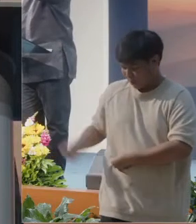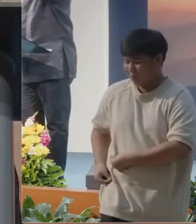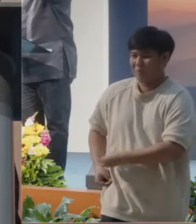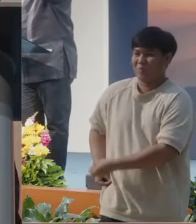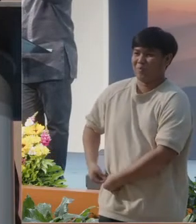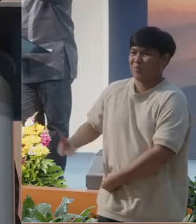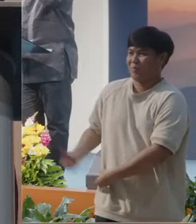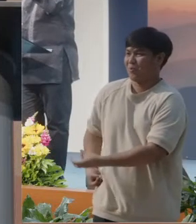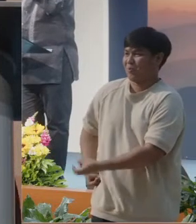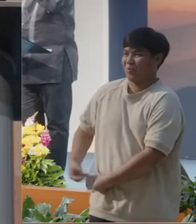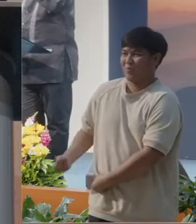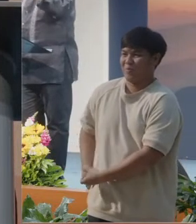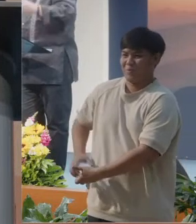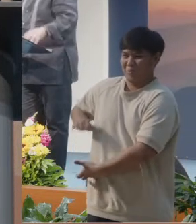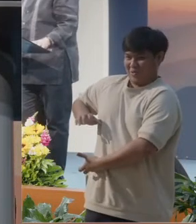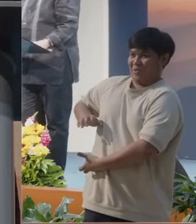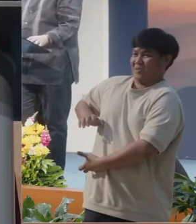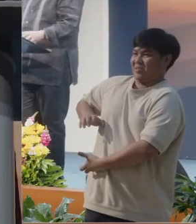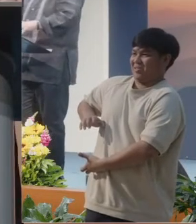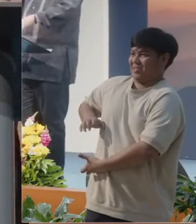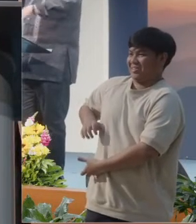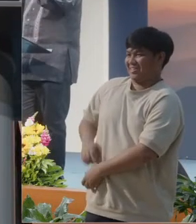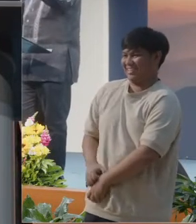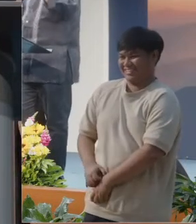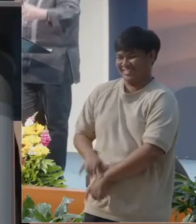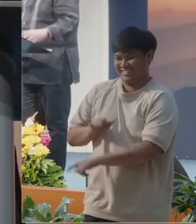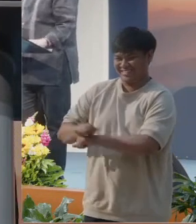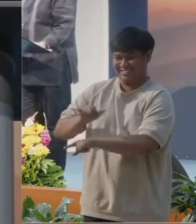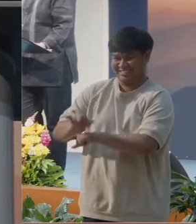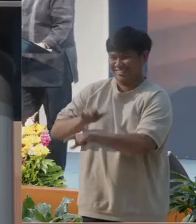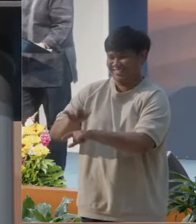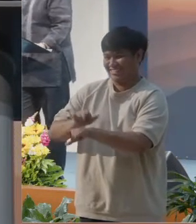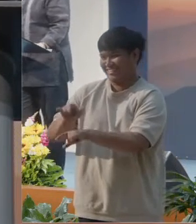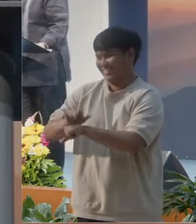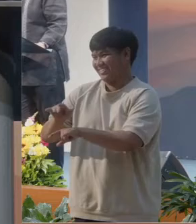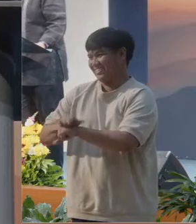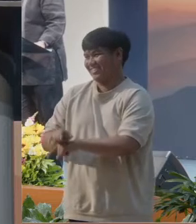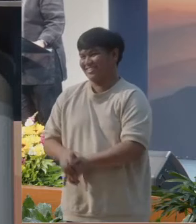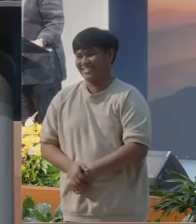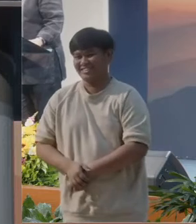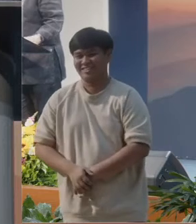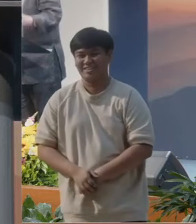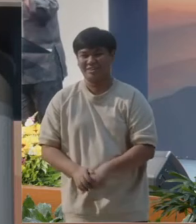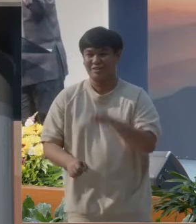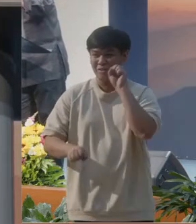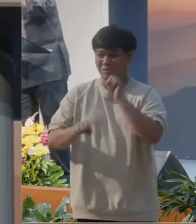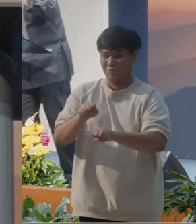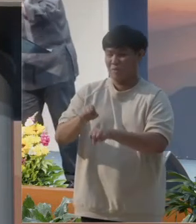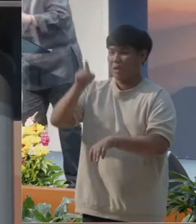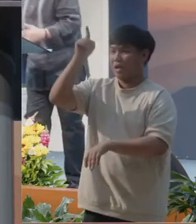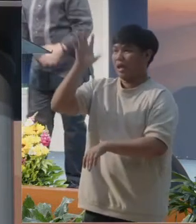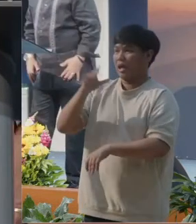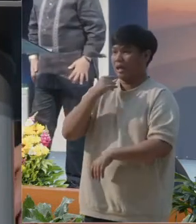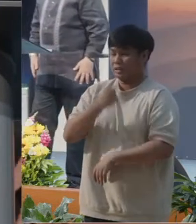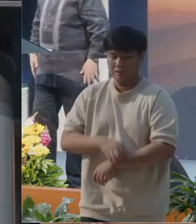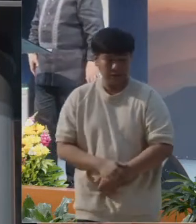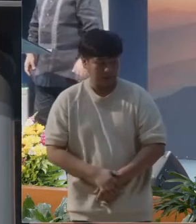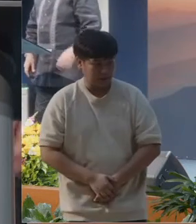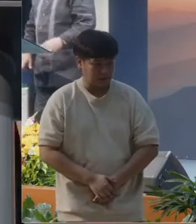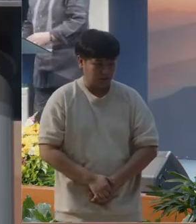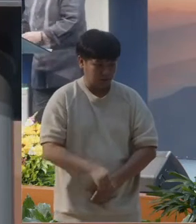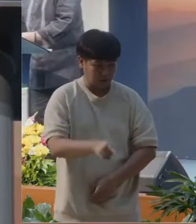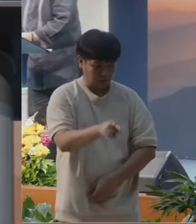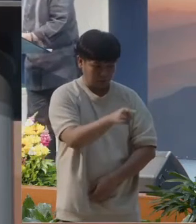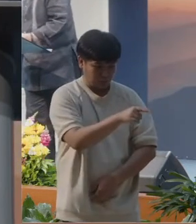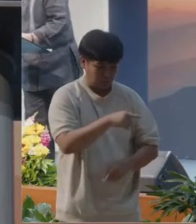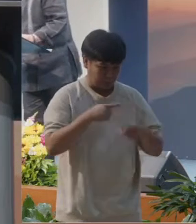Abay, talaga naman ang Israel talaga paakit baba ang kanilang relasyon sa Panginoon. At ang Panginoon ay hinarap itong mga corrupt